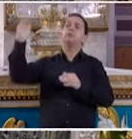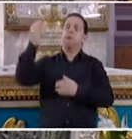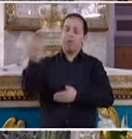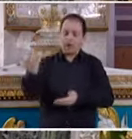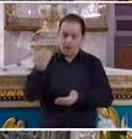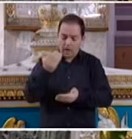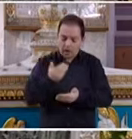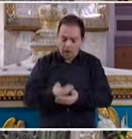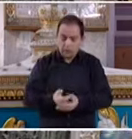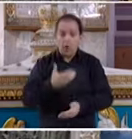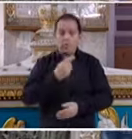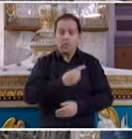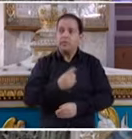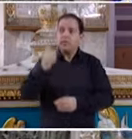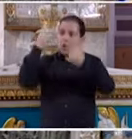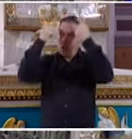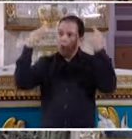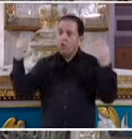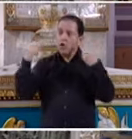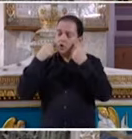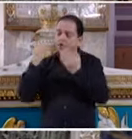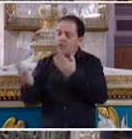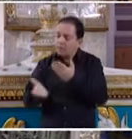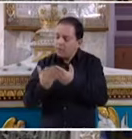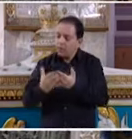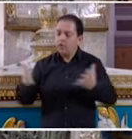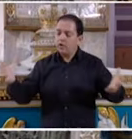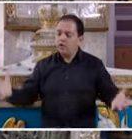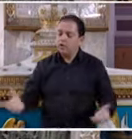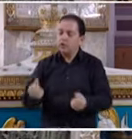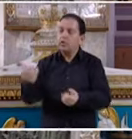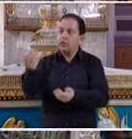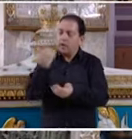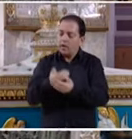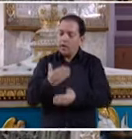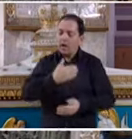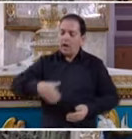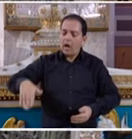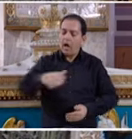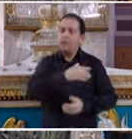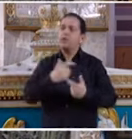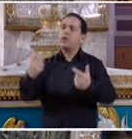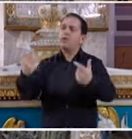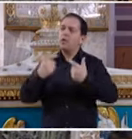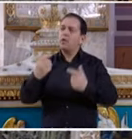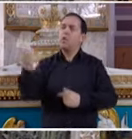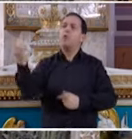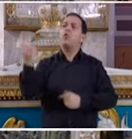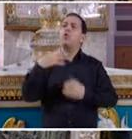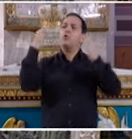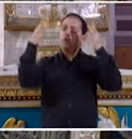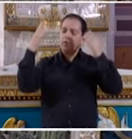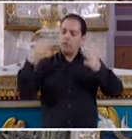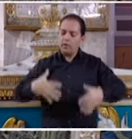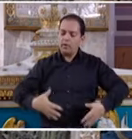ελέησον. Αντιλάβους όσων ελέησον και διαφύλαξον ημάς Θεός της η χάριτη.